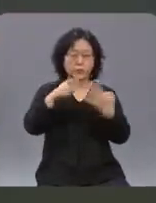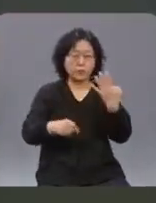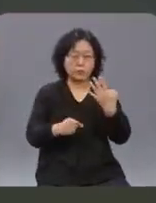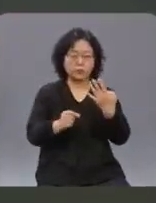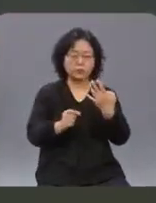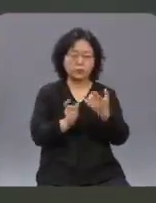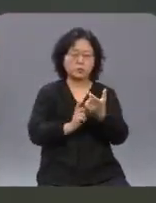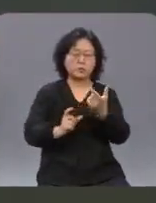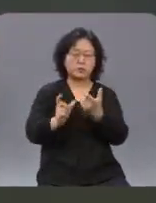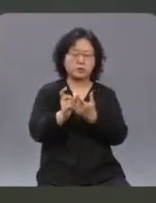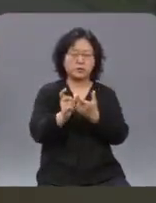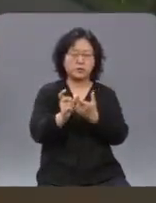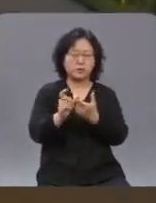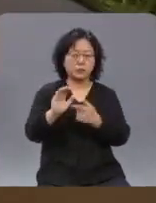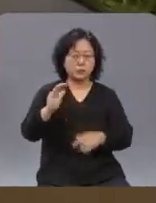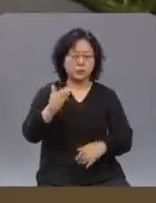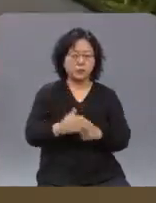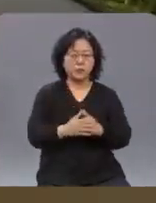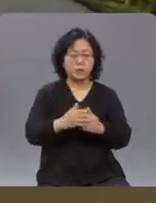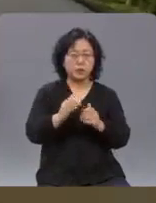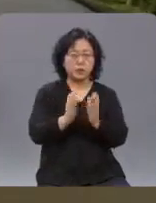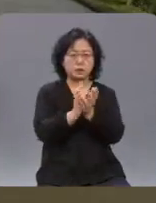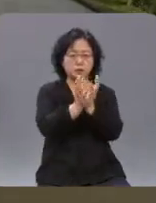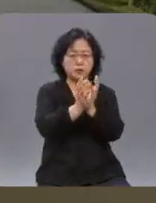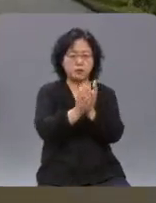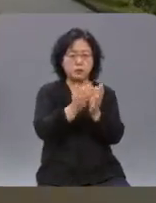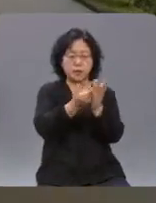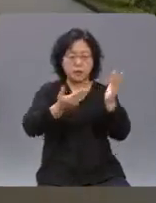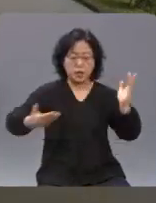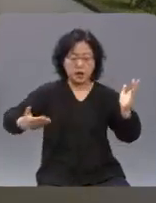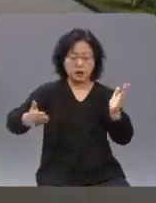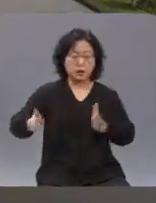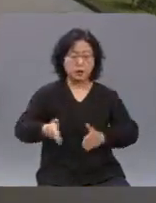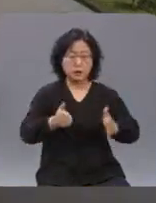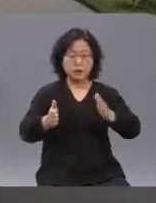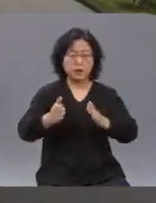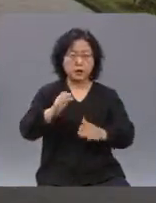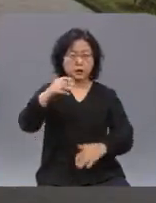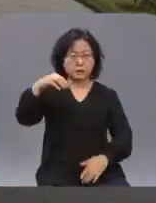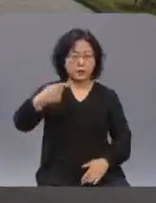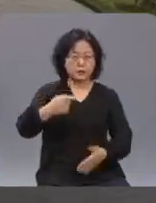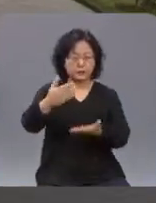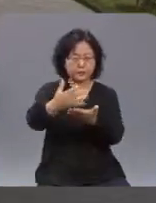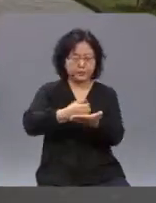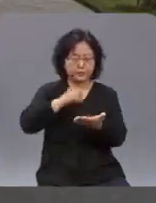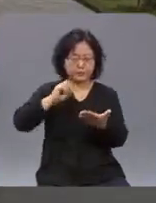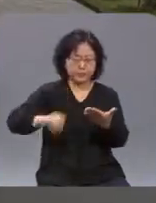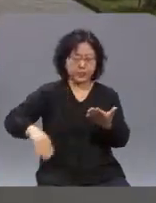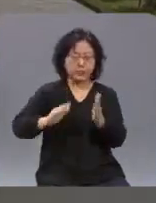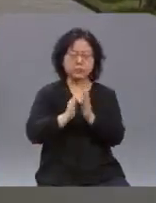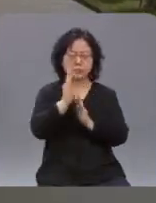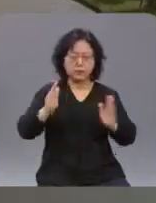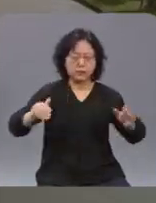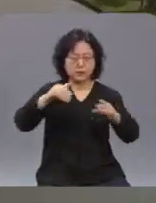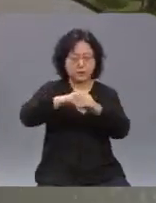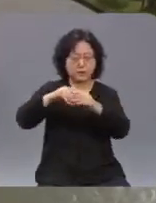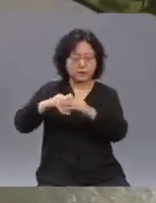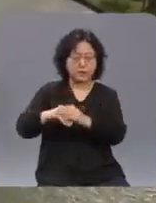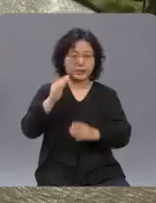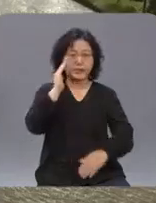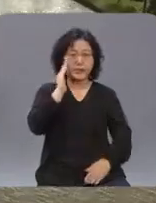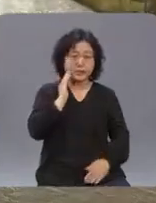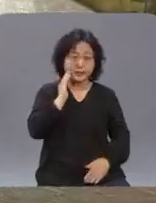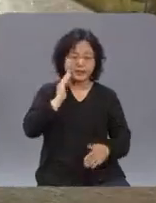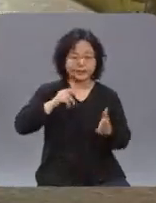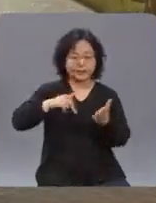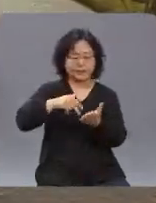대폭 고강됐습니다 정원 인근 강변도로는 아스팔트를 걷어내고 잔디를 깔아서 이른바 그린